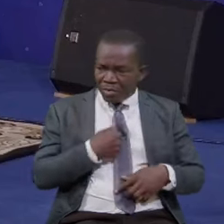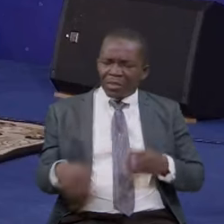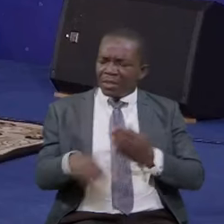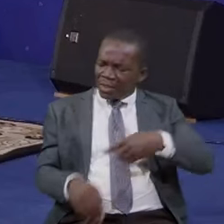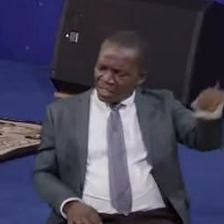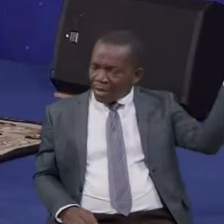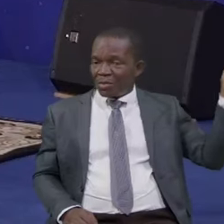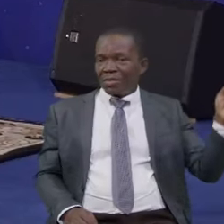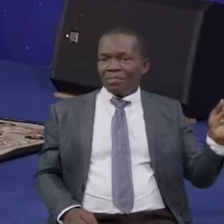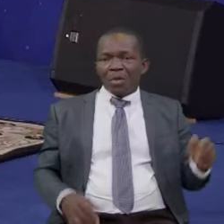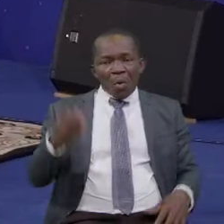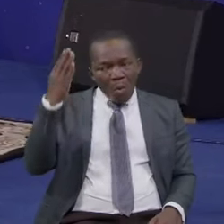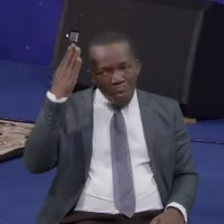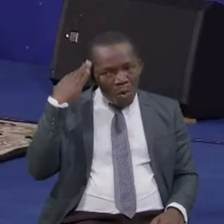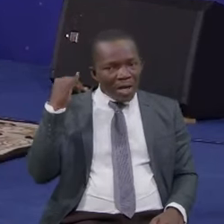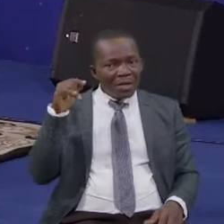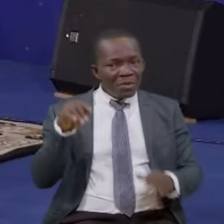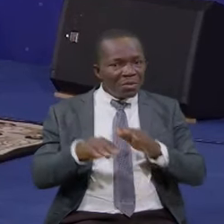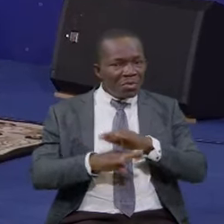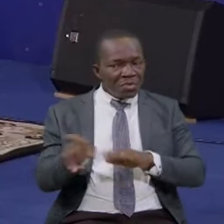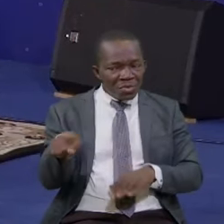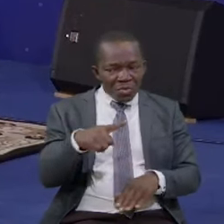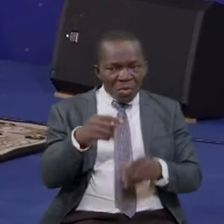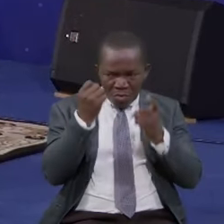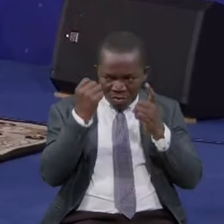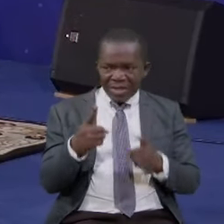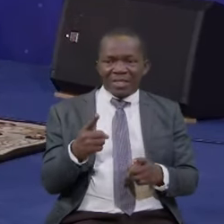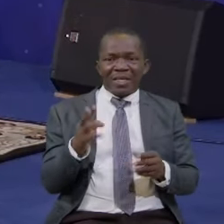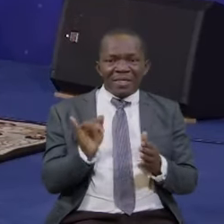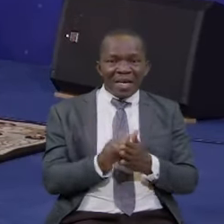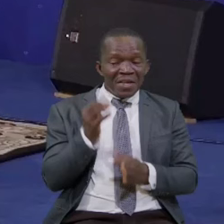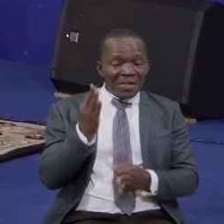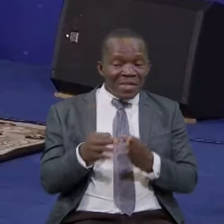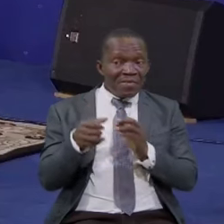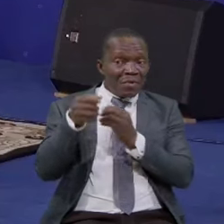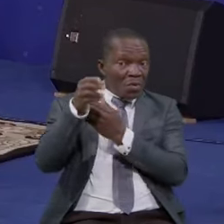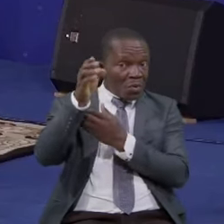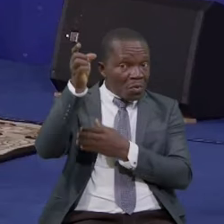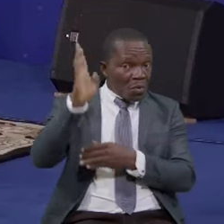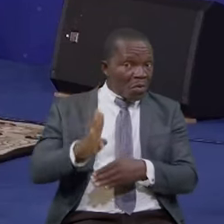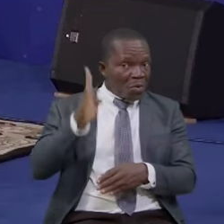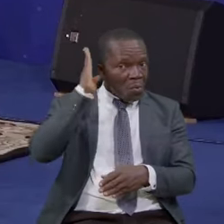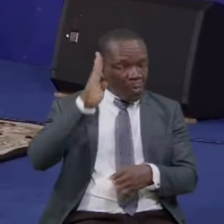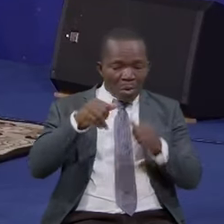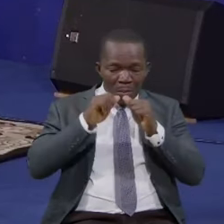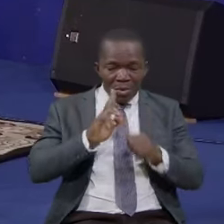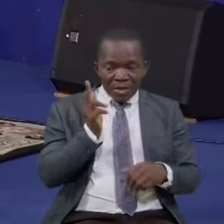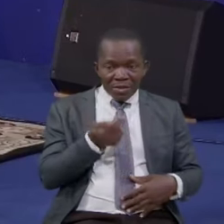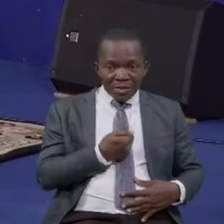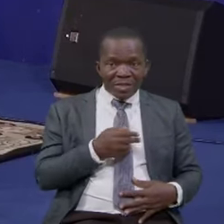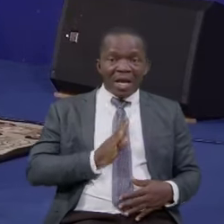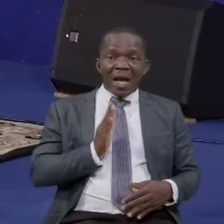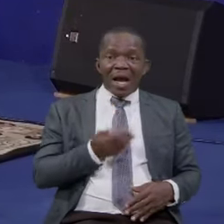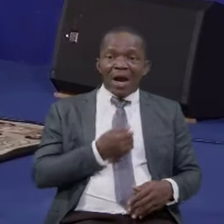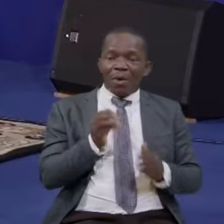que si Dieu va nous bénir la prière et la foi et que nous croyons